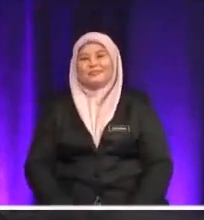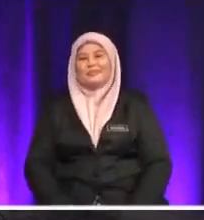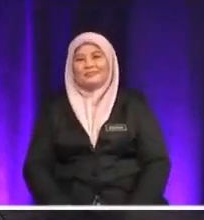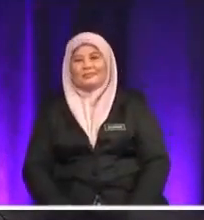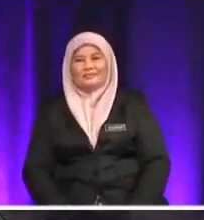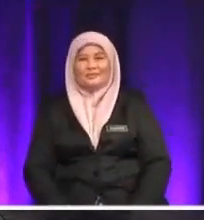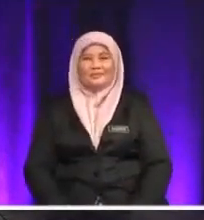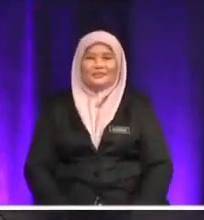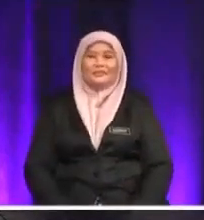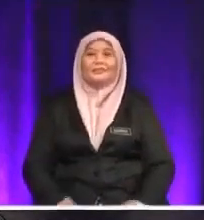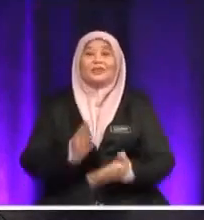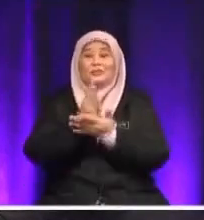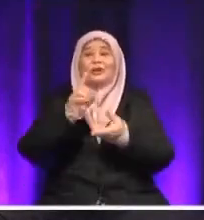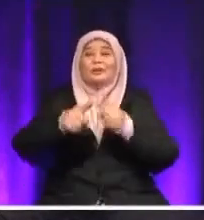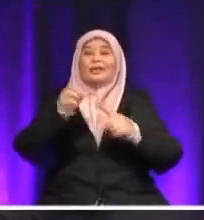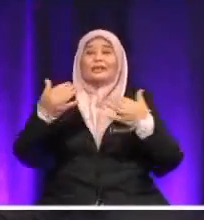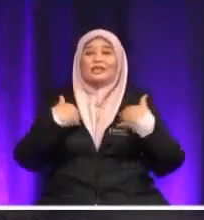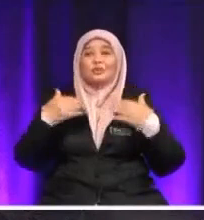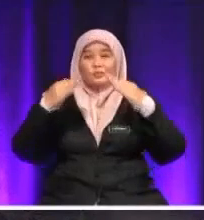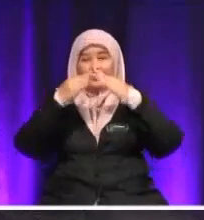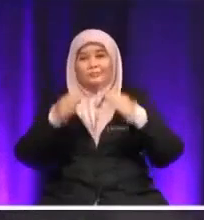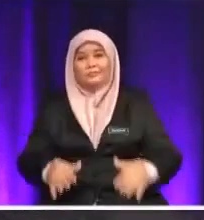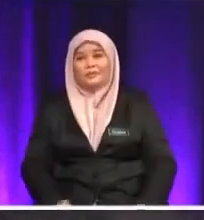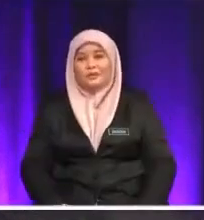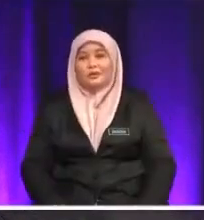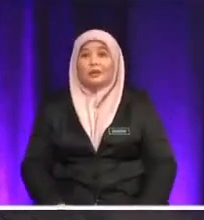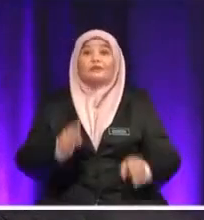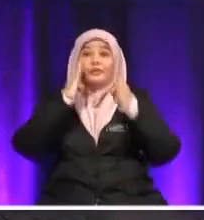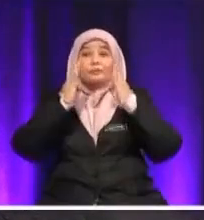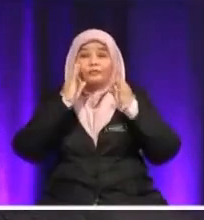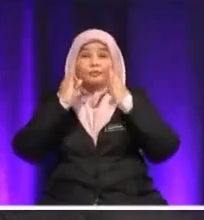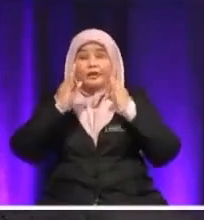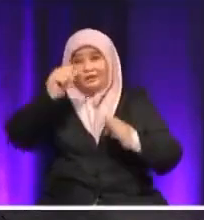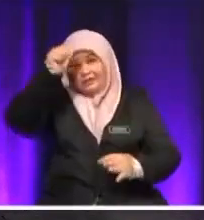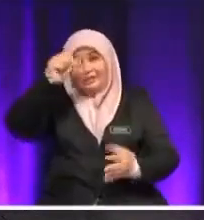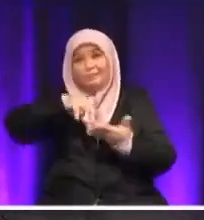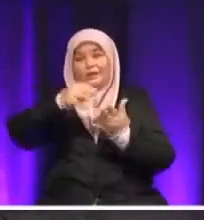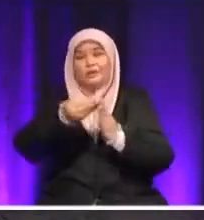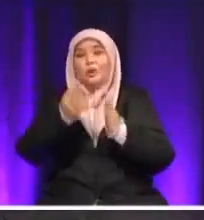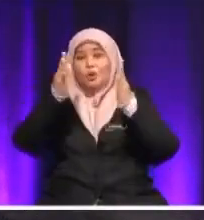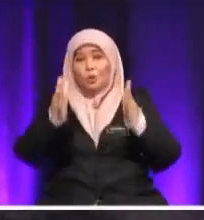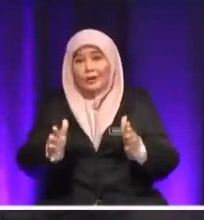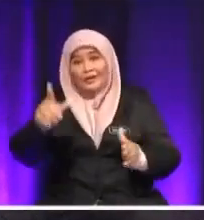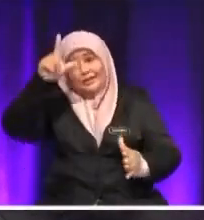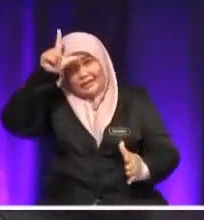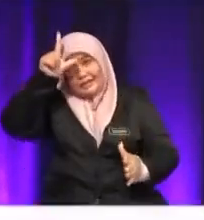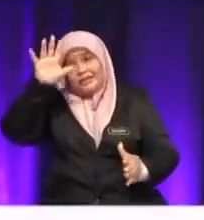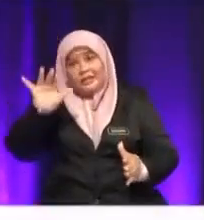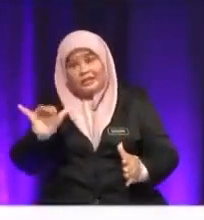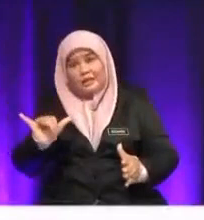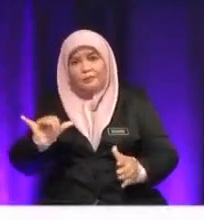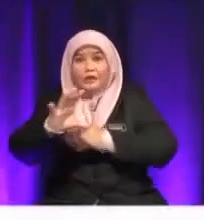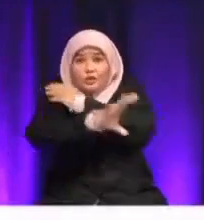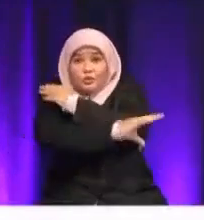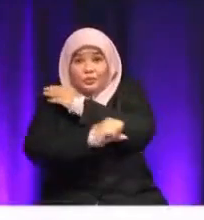yang ada di rumah. Okey, yang kedua, firman Allah Subhanahu Wa Taala maksudnya, dan orang lelaki yang